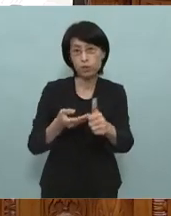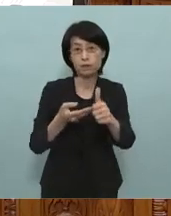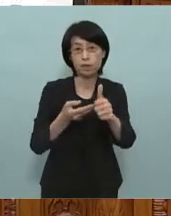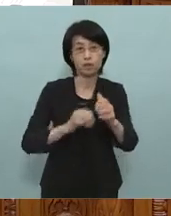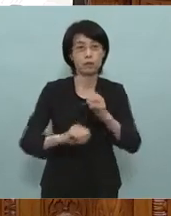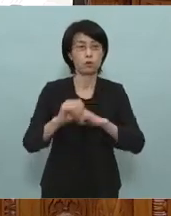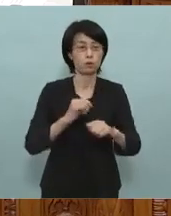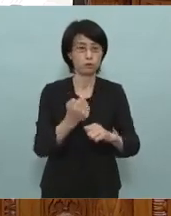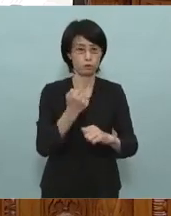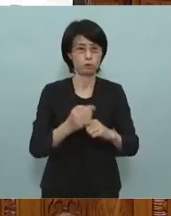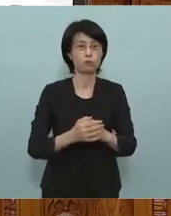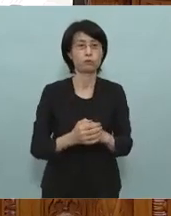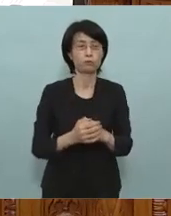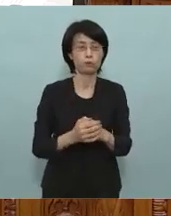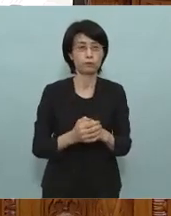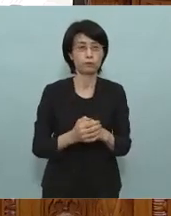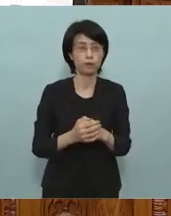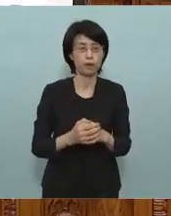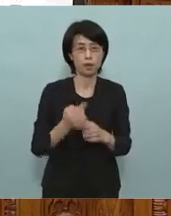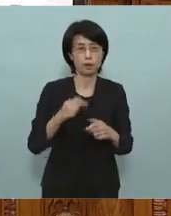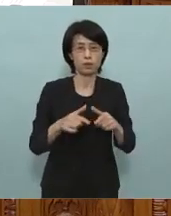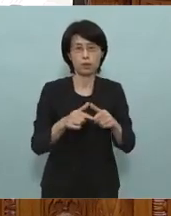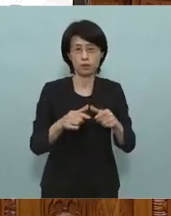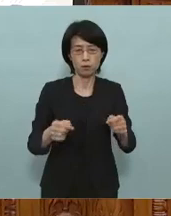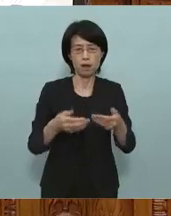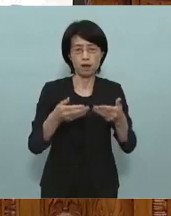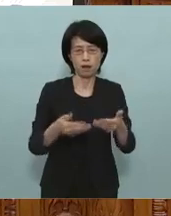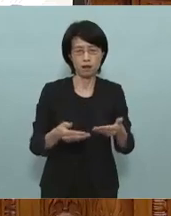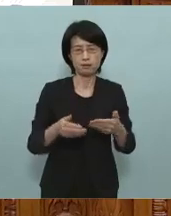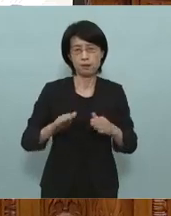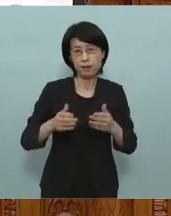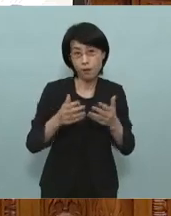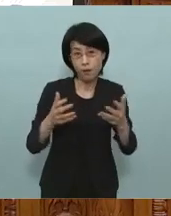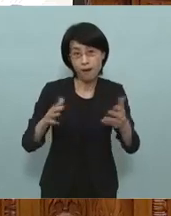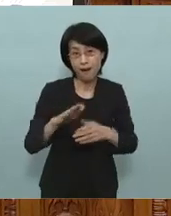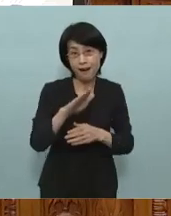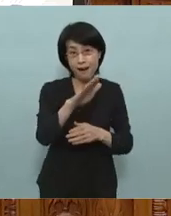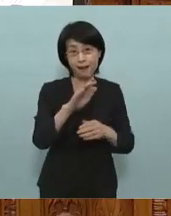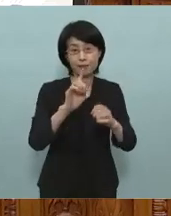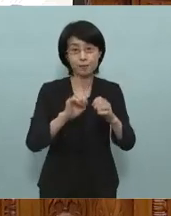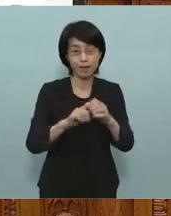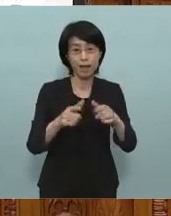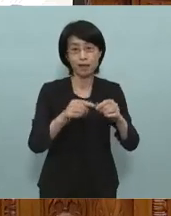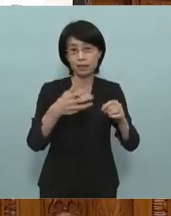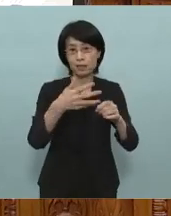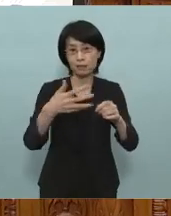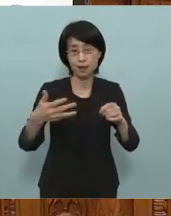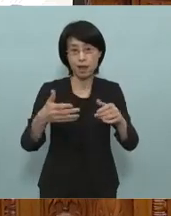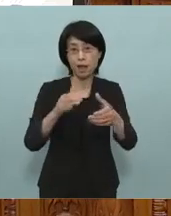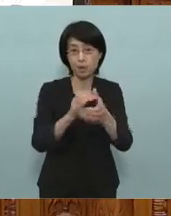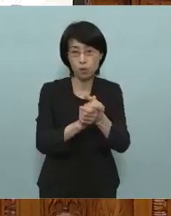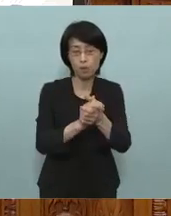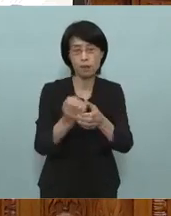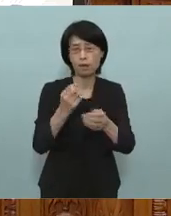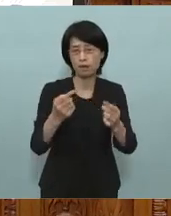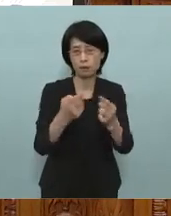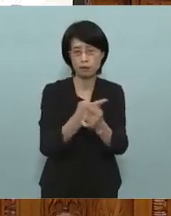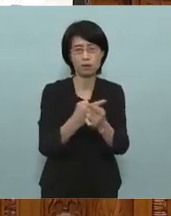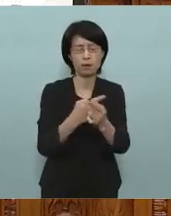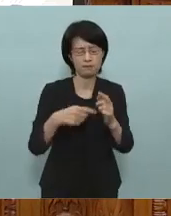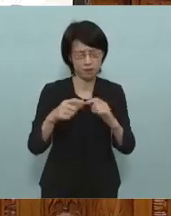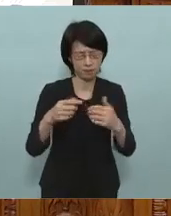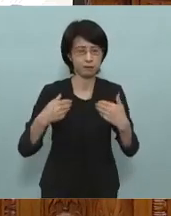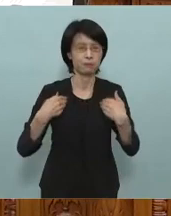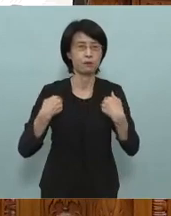に取り組みます我が国の安全と繁栄にとって日米同盟の強化がますます重要